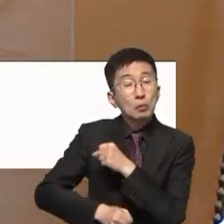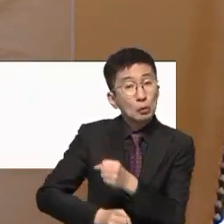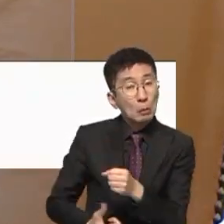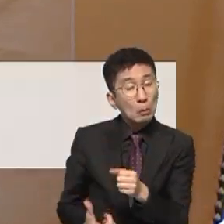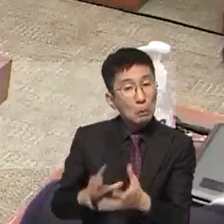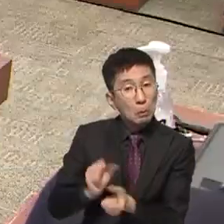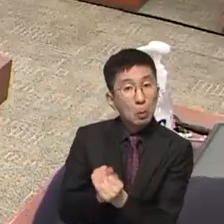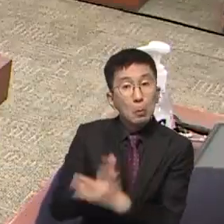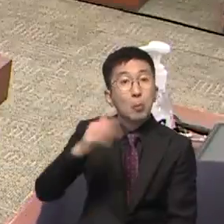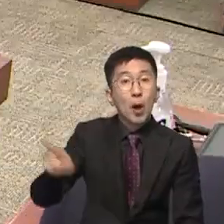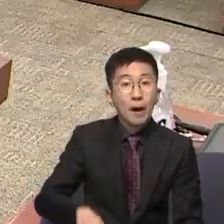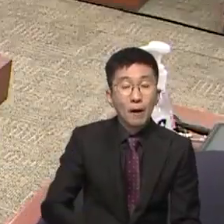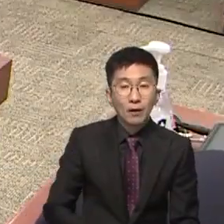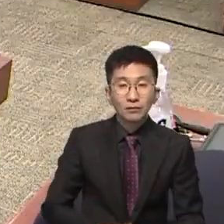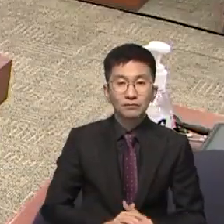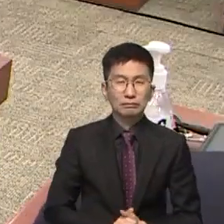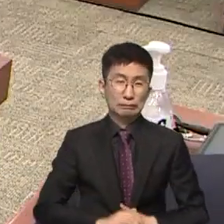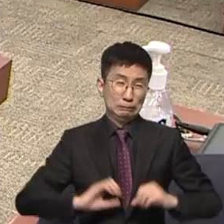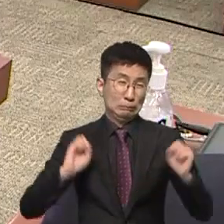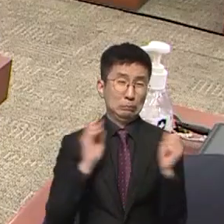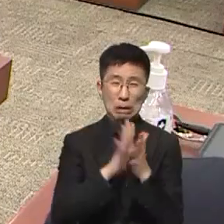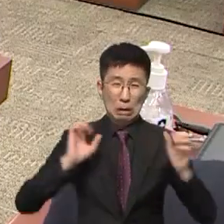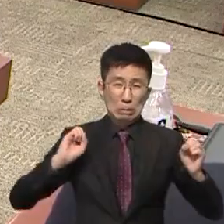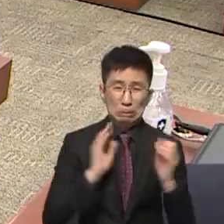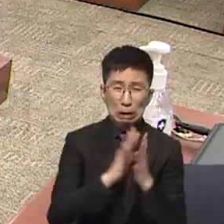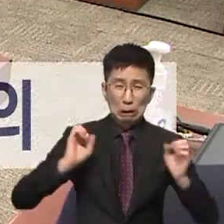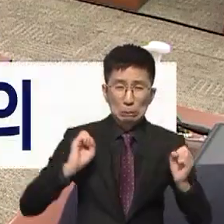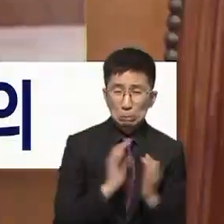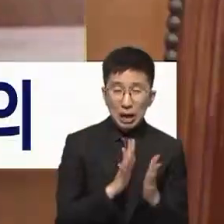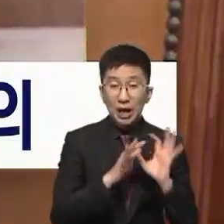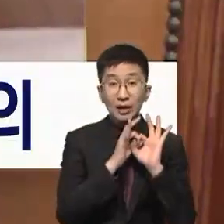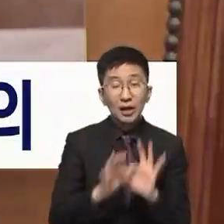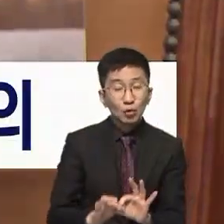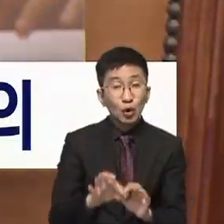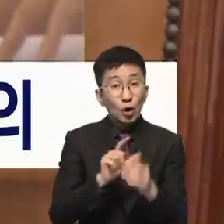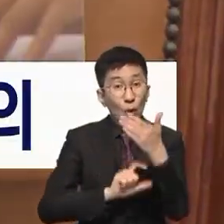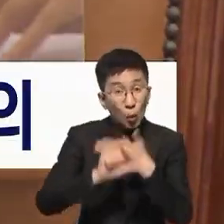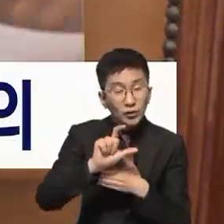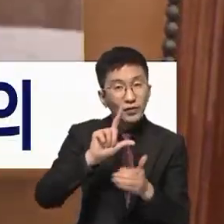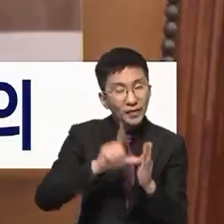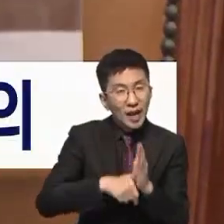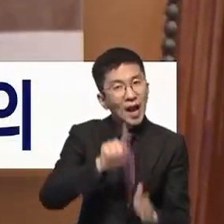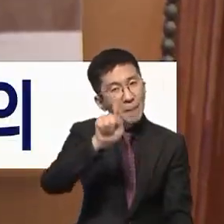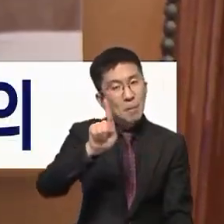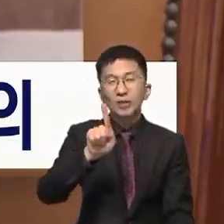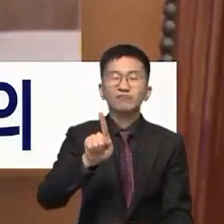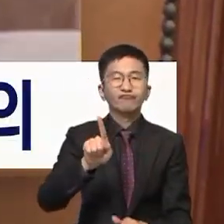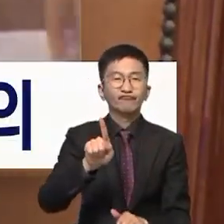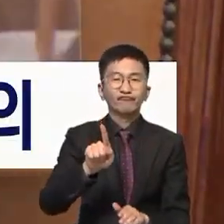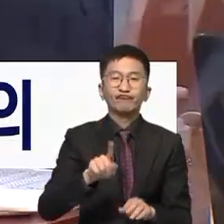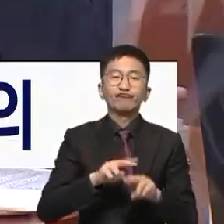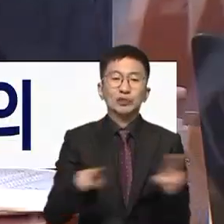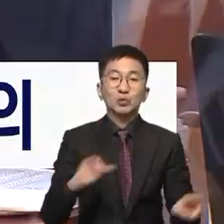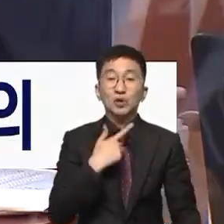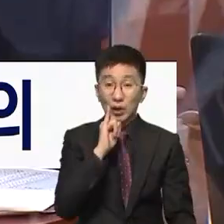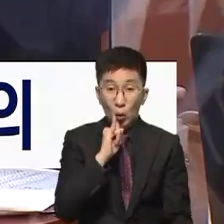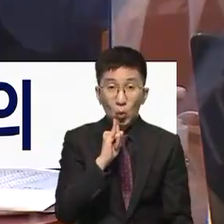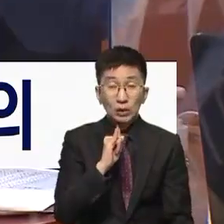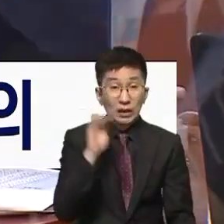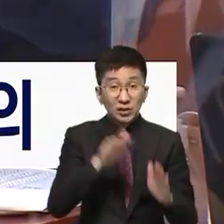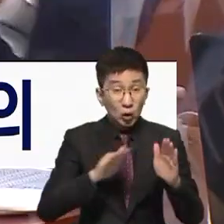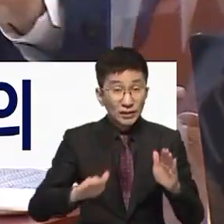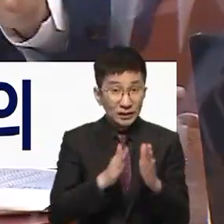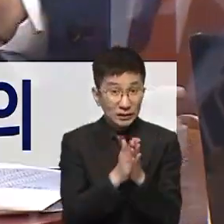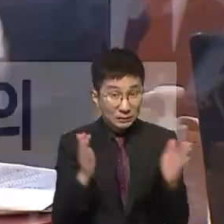처리했습니까? 고성이 오가는 대치 속에 청문회는 오전에 한 차례 정회됐고 본격적인 질의는 4시간